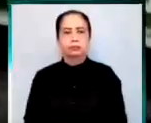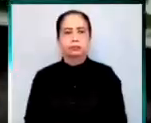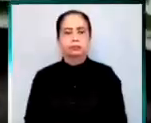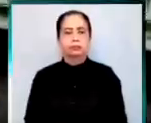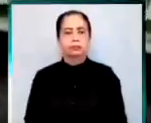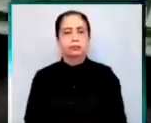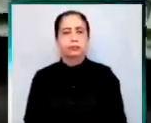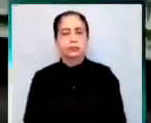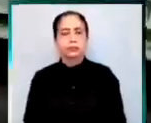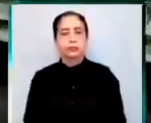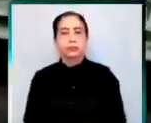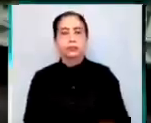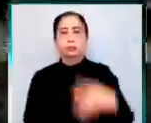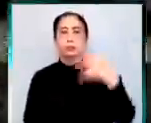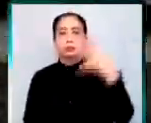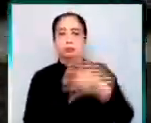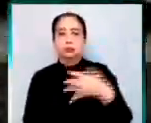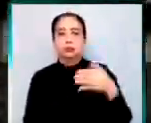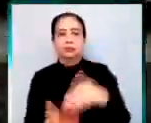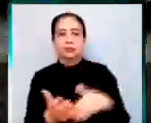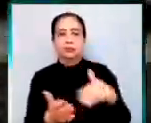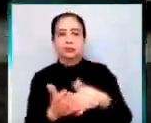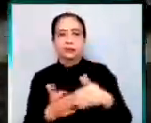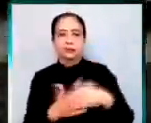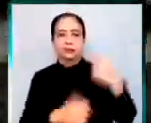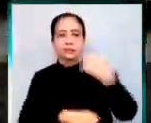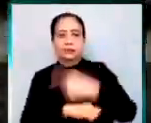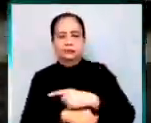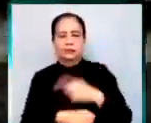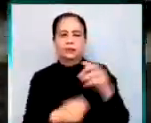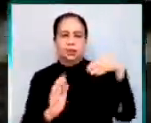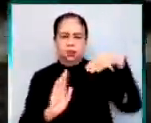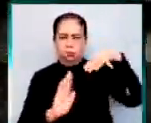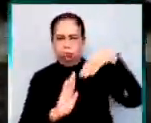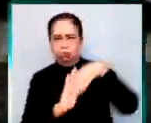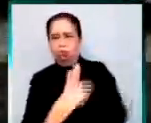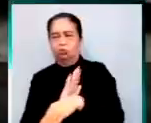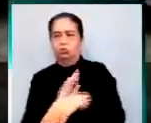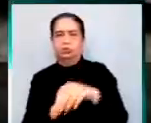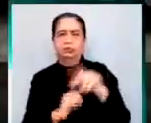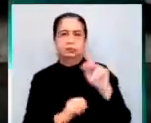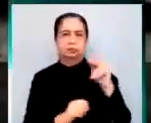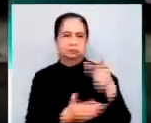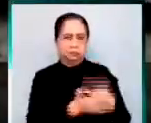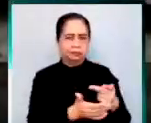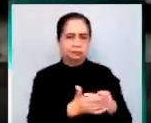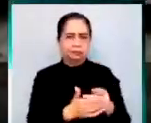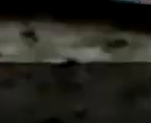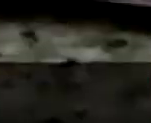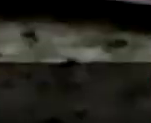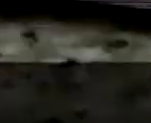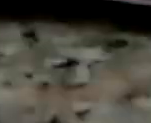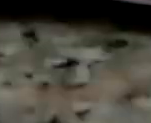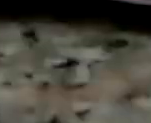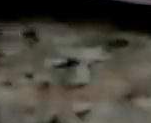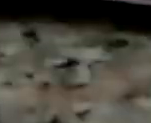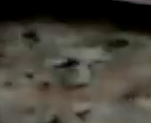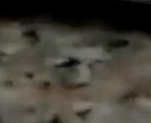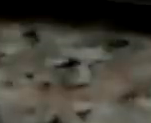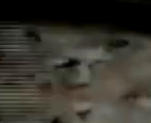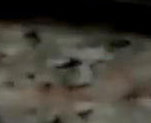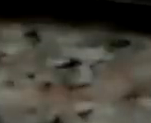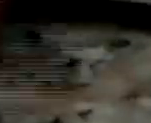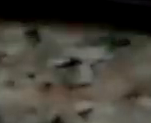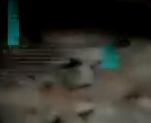Sa ika-apat na sunod-sunod na araw, nakamit ang record low sa palitan ng piso kontra dolyar. Nagsara ang palitan ngayong araw sa